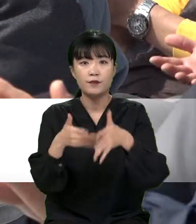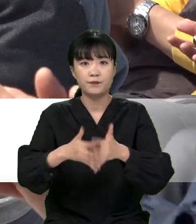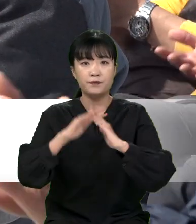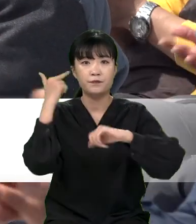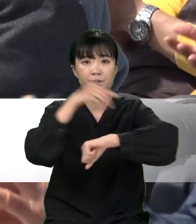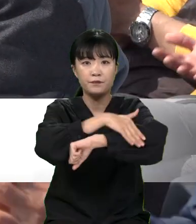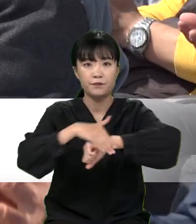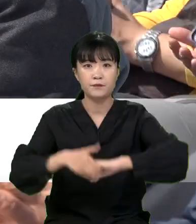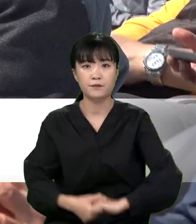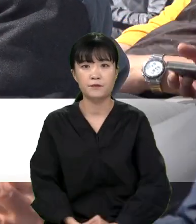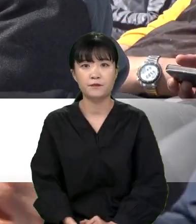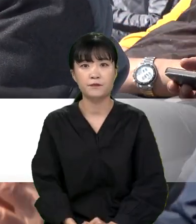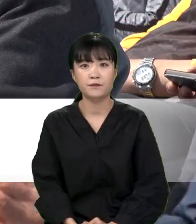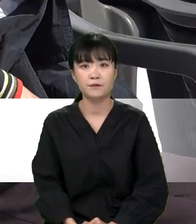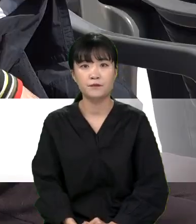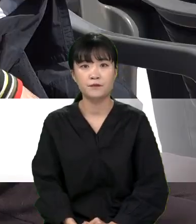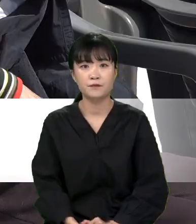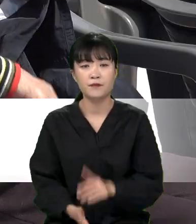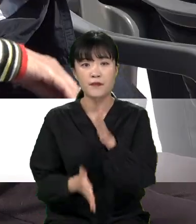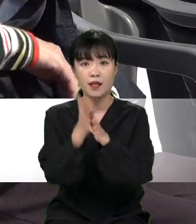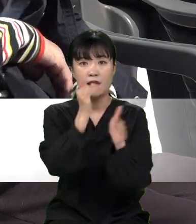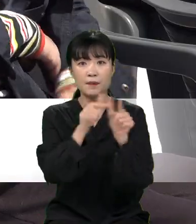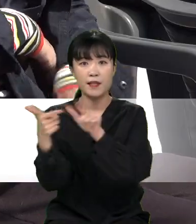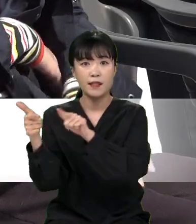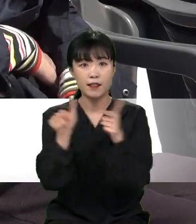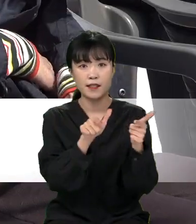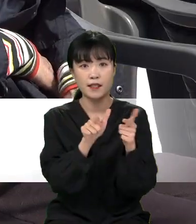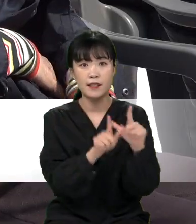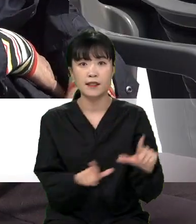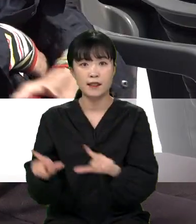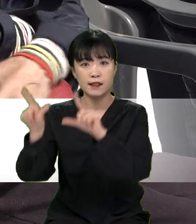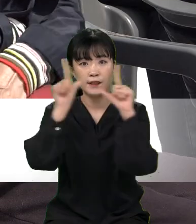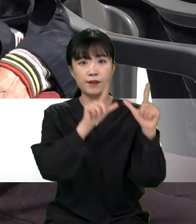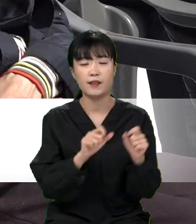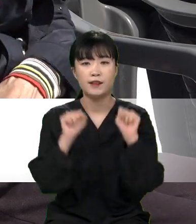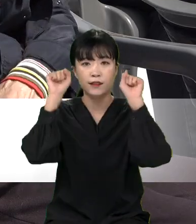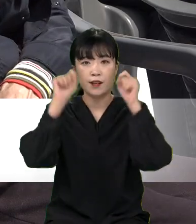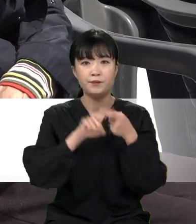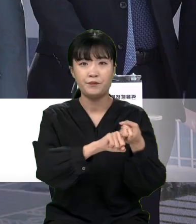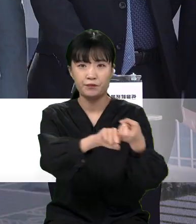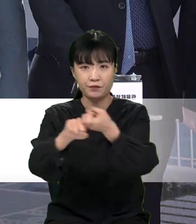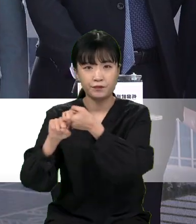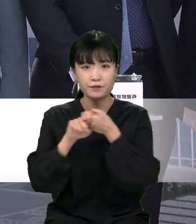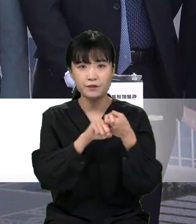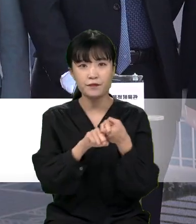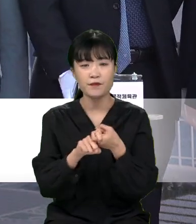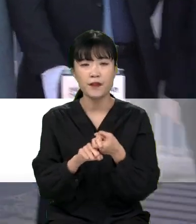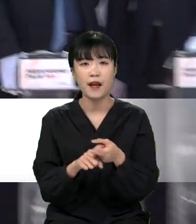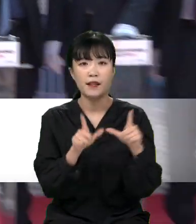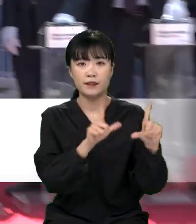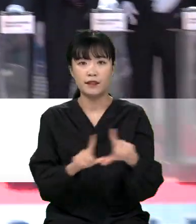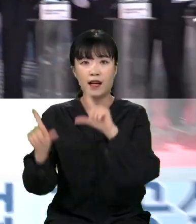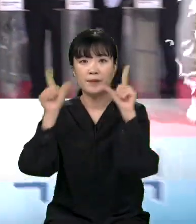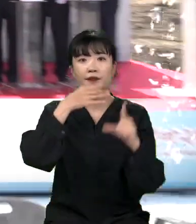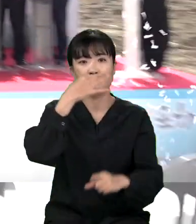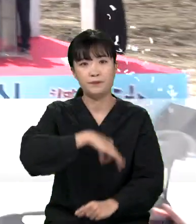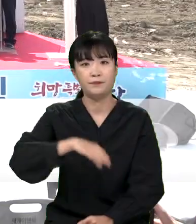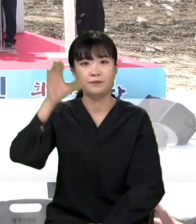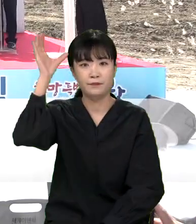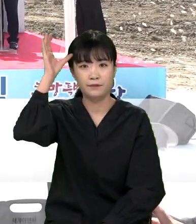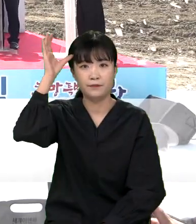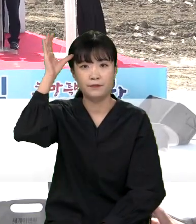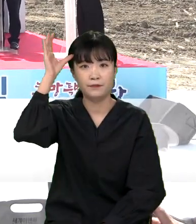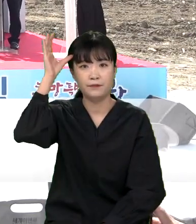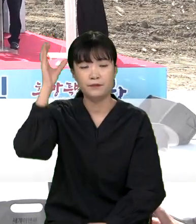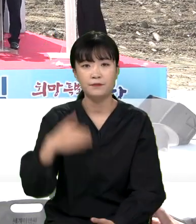6월 준공 예정입니다 다목적 체육관은 시민 일상과 밀접한 체육 인프라를 갖춰 시민 삶의